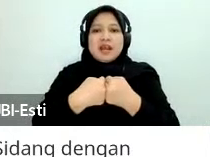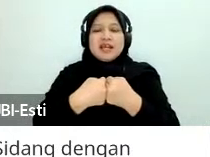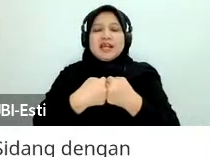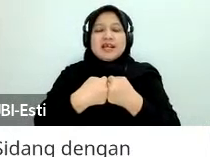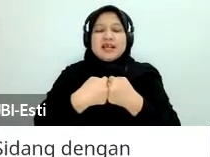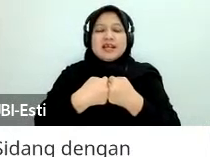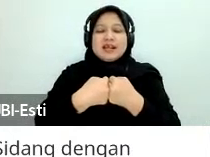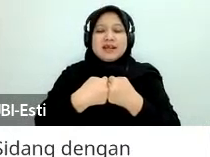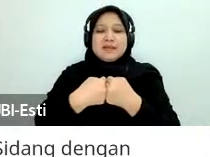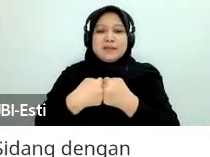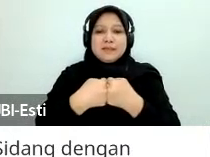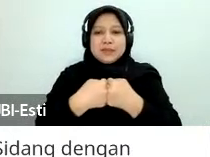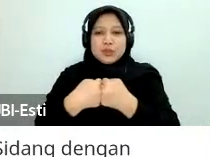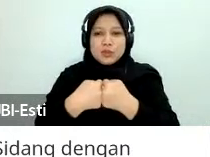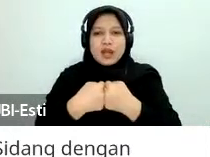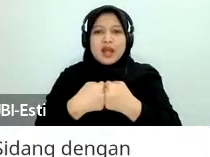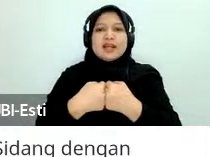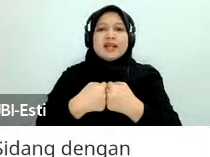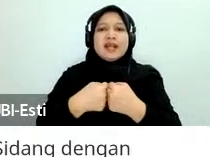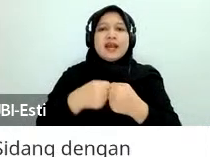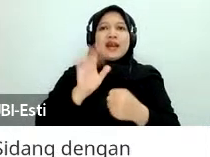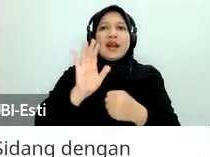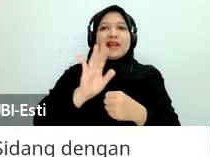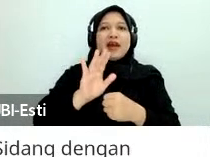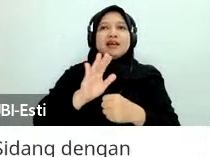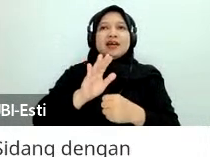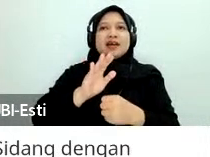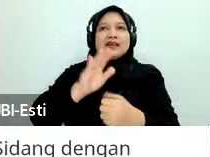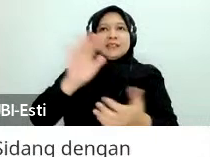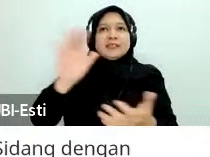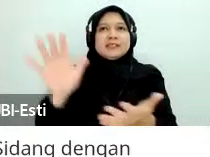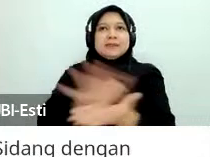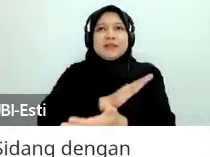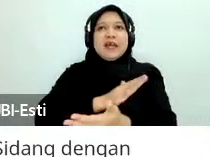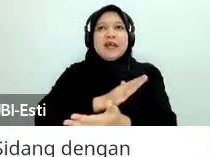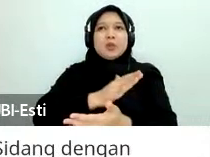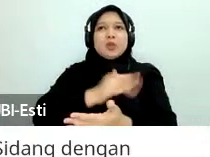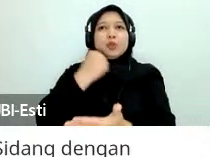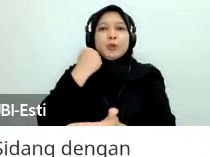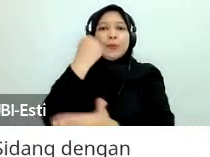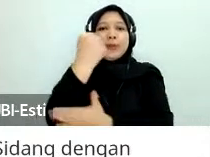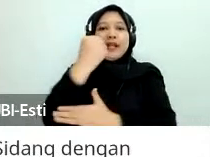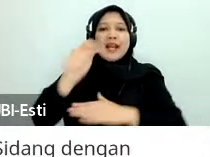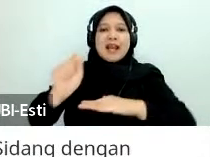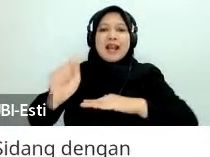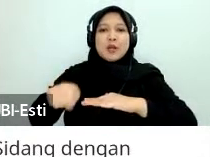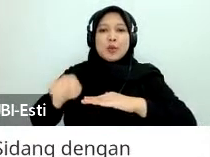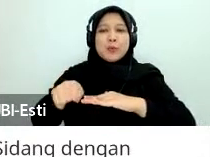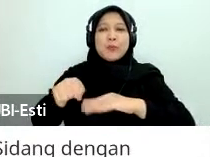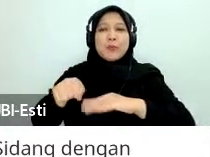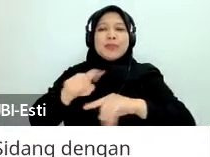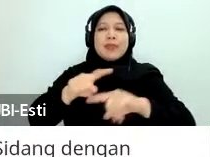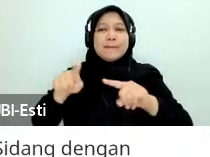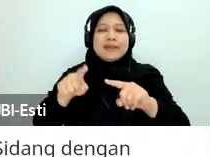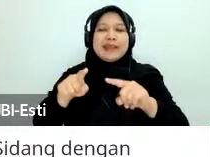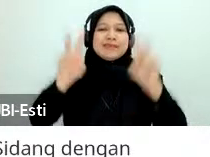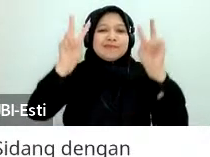untuk memberikan penegakan hukum regangan hukum tanda kutip ya karena bukan penegakan hukum yang sesungguhnya